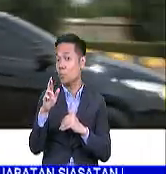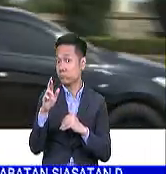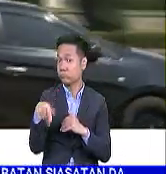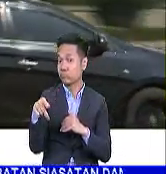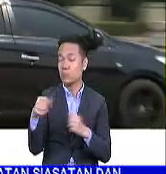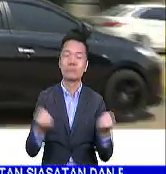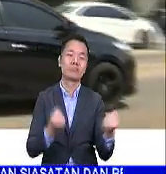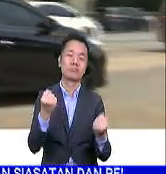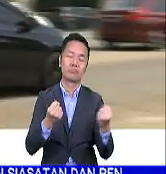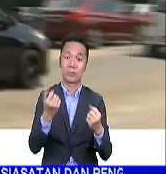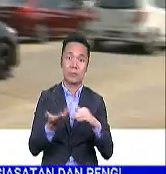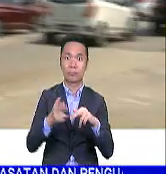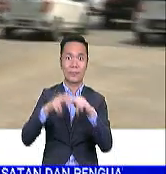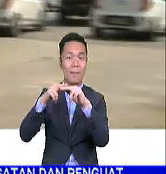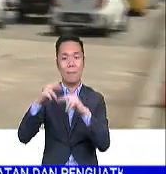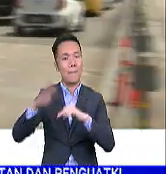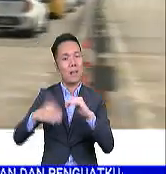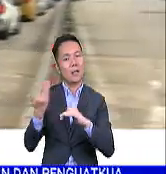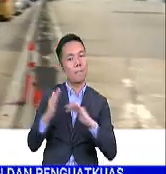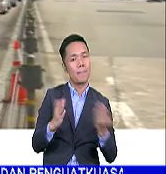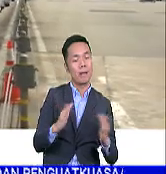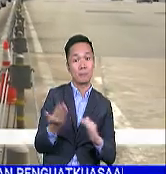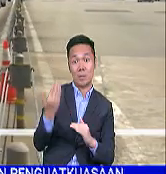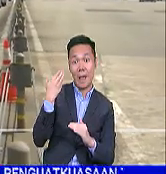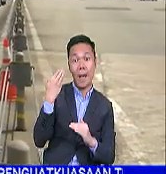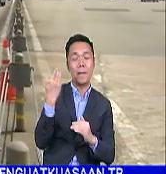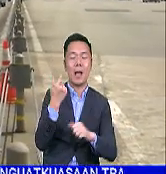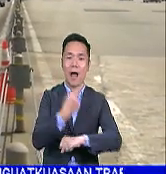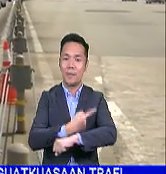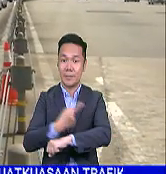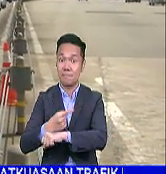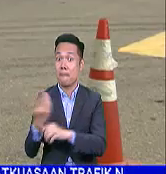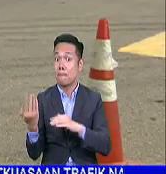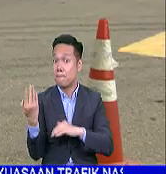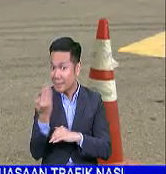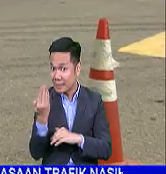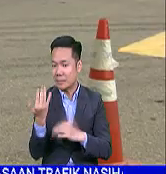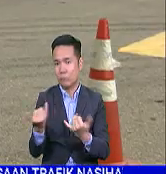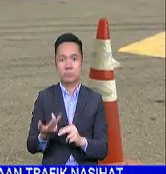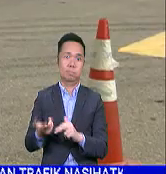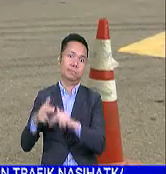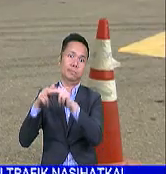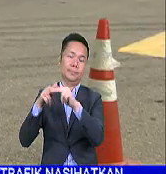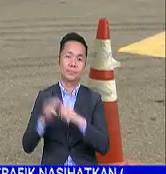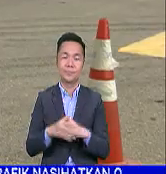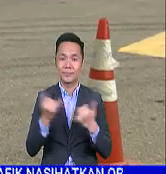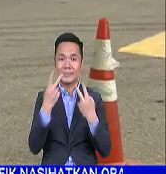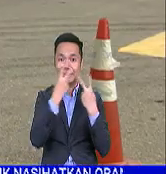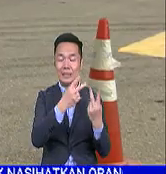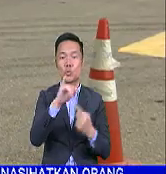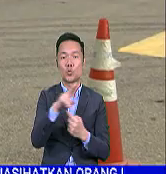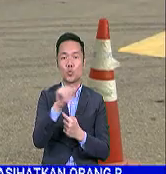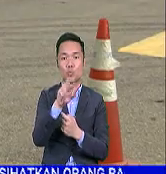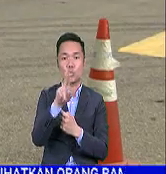itu berbanding hari-hari biasa. Jadi saya kira setakat ini dahulu perkongsian berkenaan lalu lintas semasa di Plaza Tol